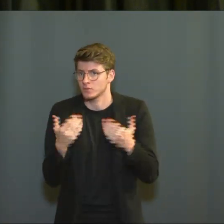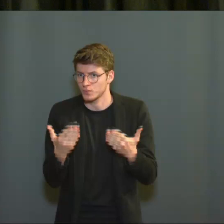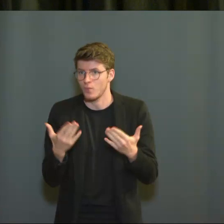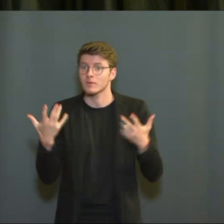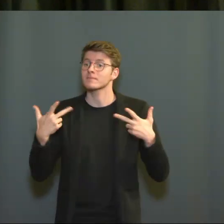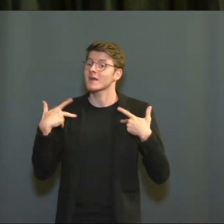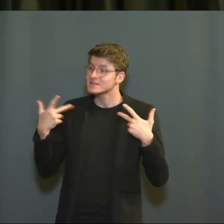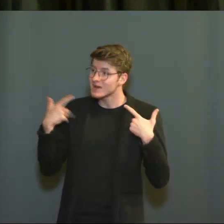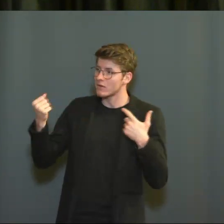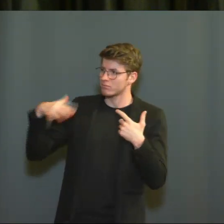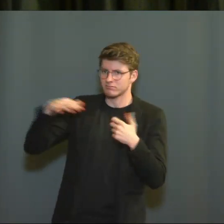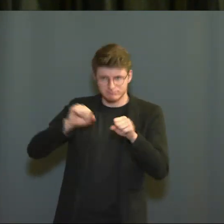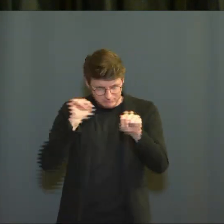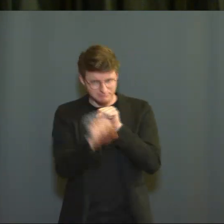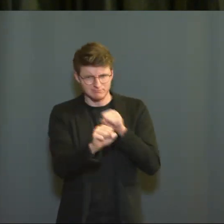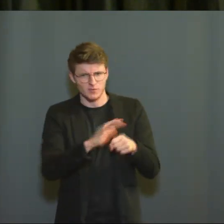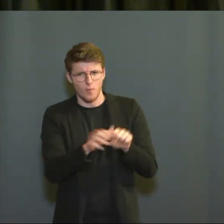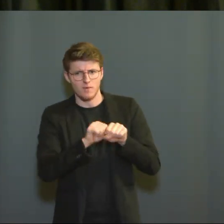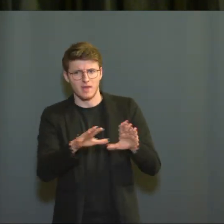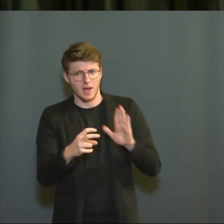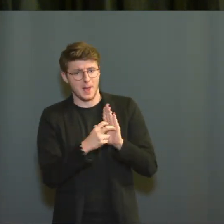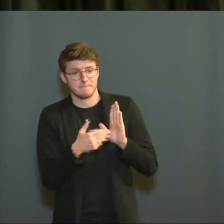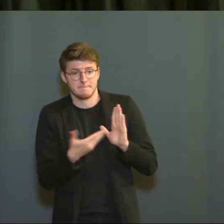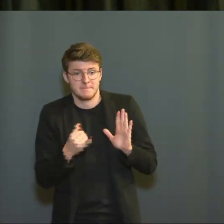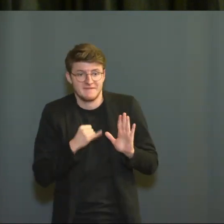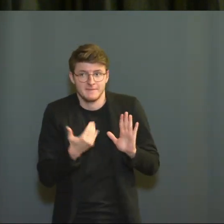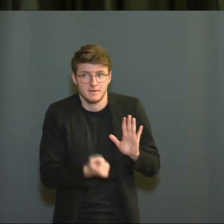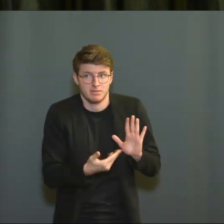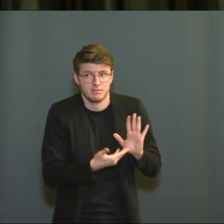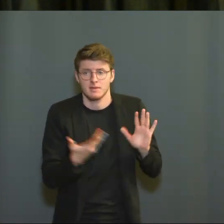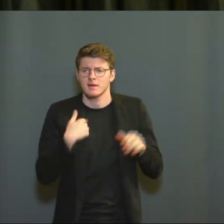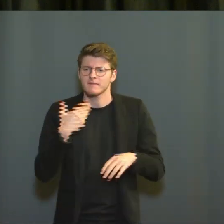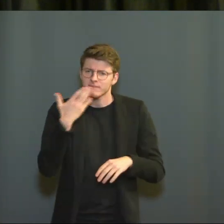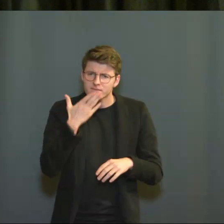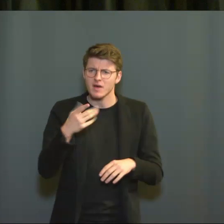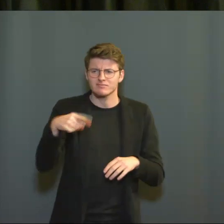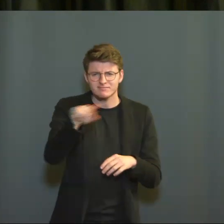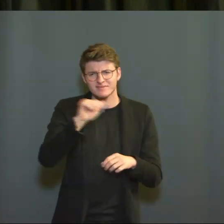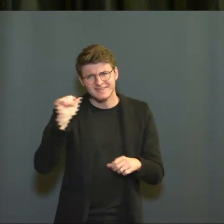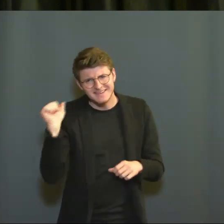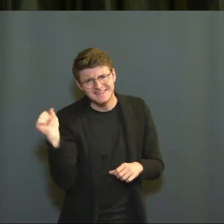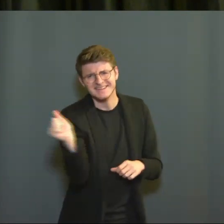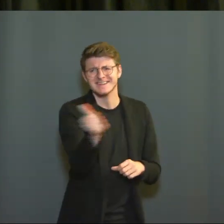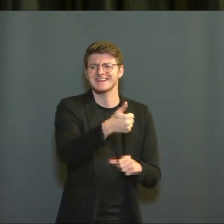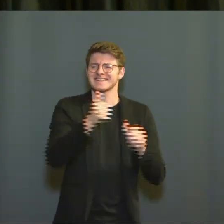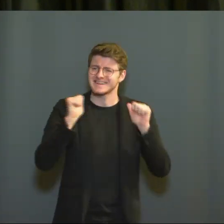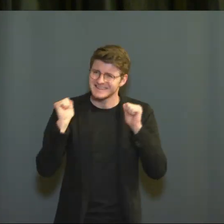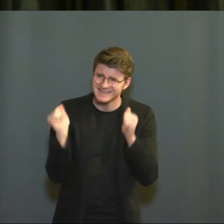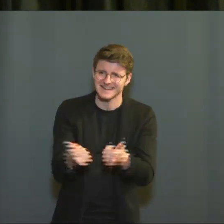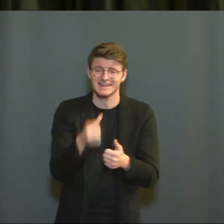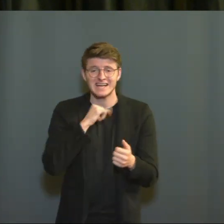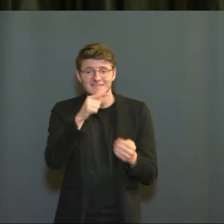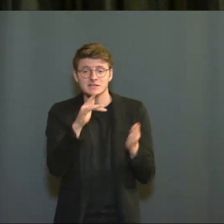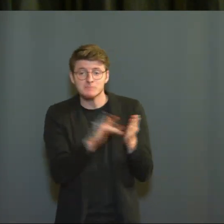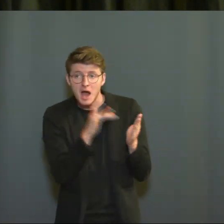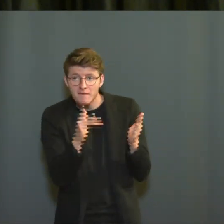tegen het virus. We doen dan ook een warm oproep aan iedereen met een smartphone om deze applicatie te